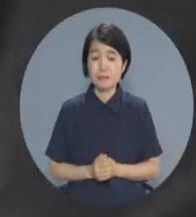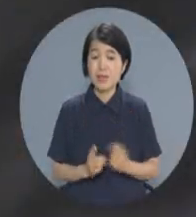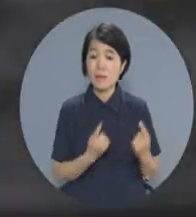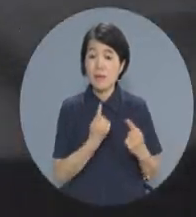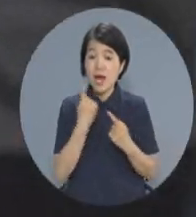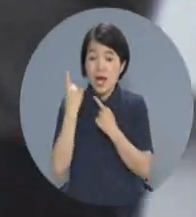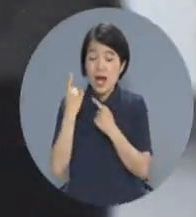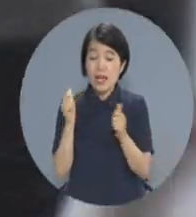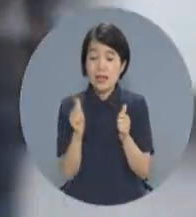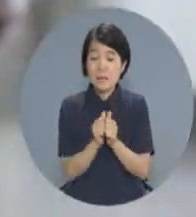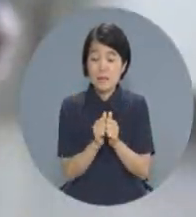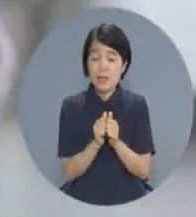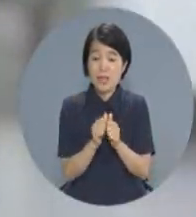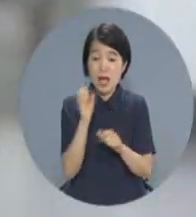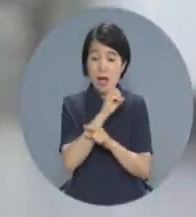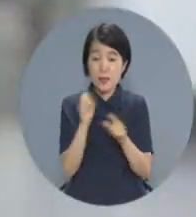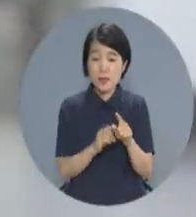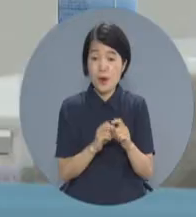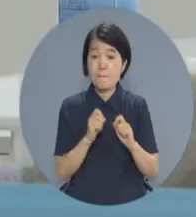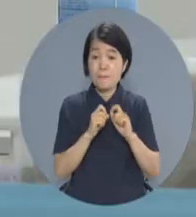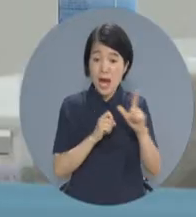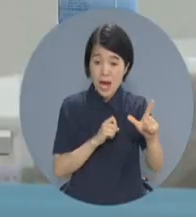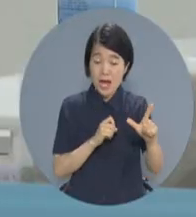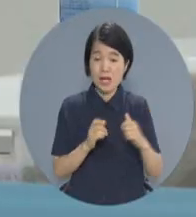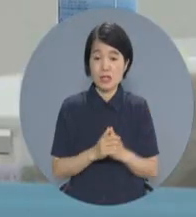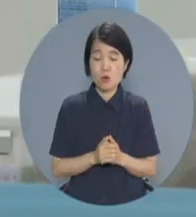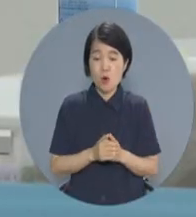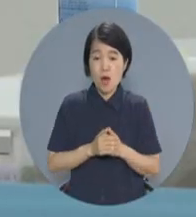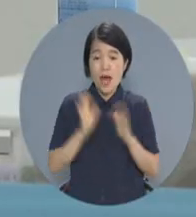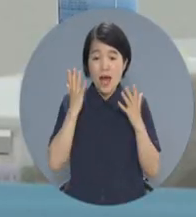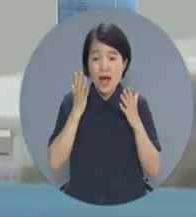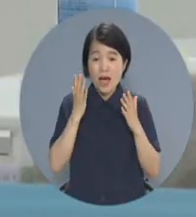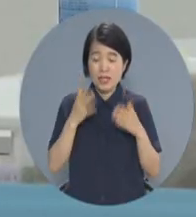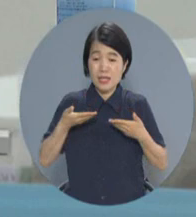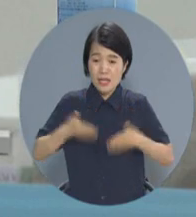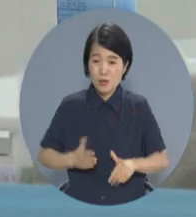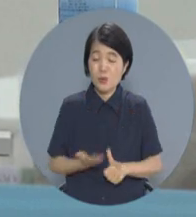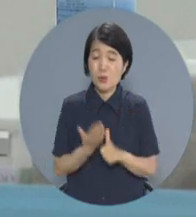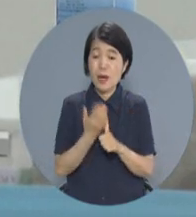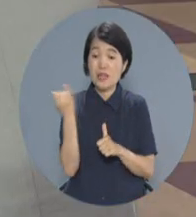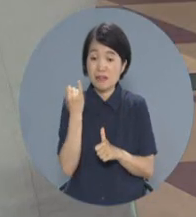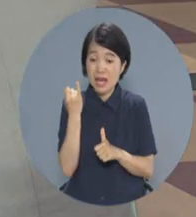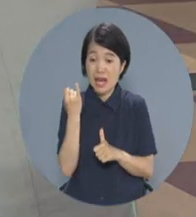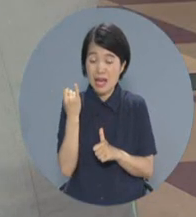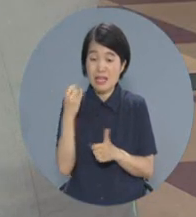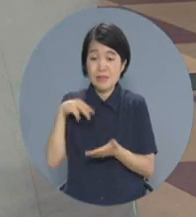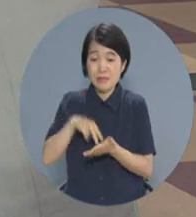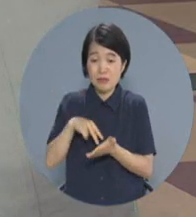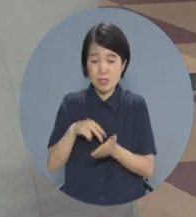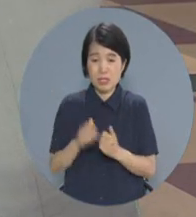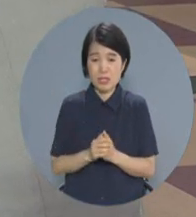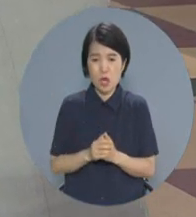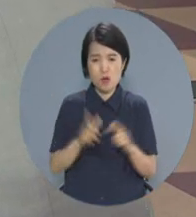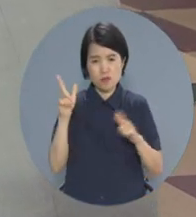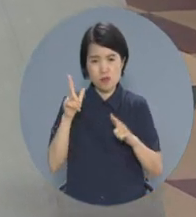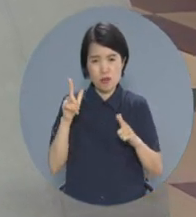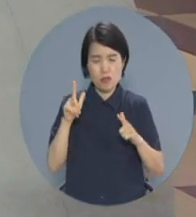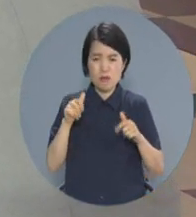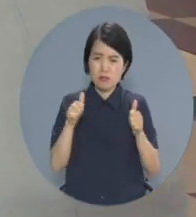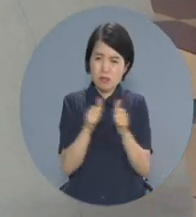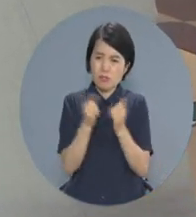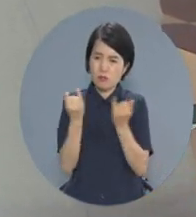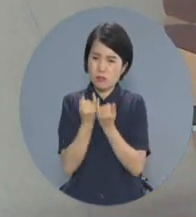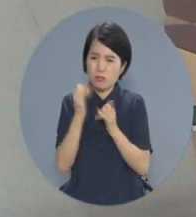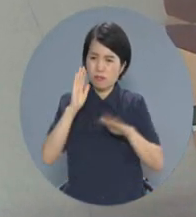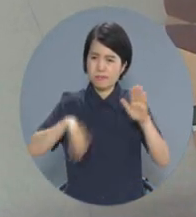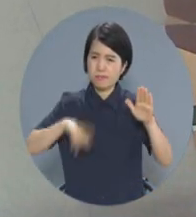고연령대의 경우 남성 비율이 더 높다는 점과 출산과 육아 등의 제약을 감안하더라도 구조적 차별의 소지가 분명히 있다는